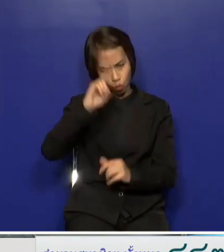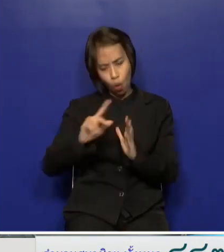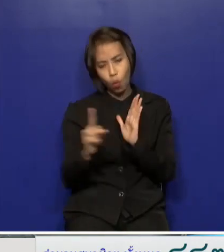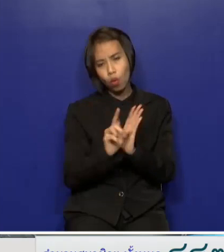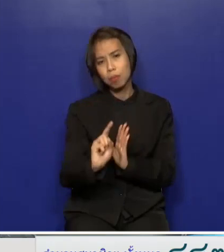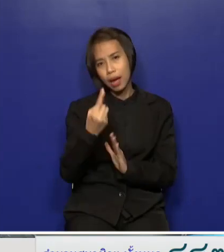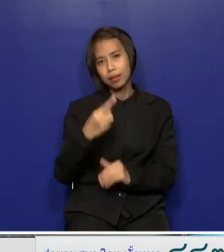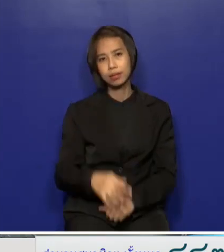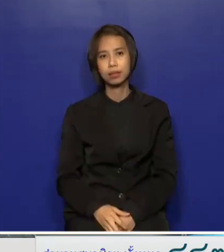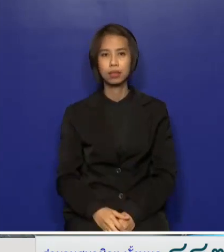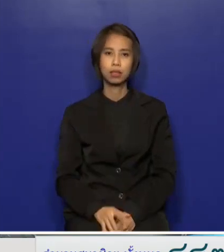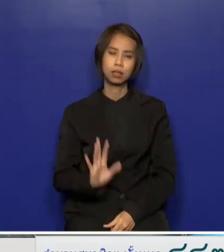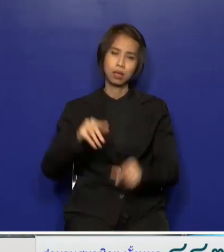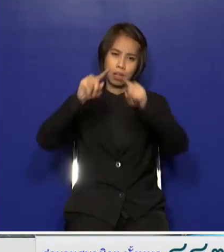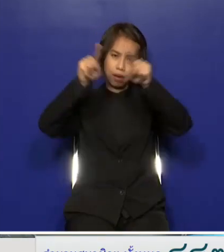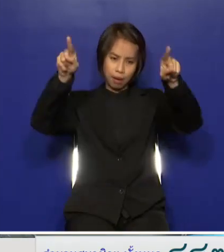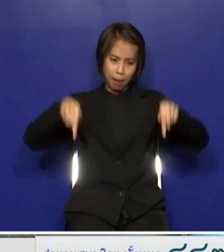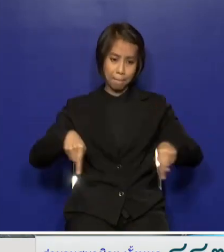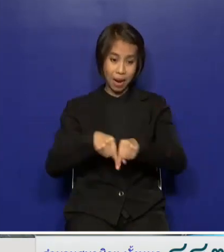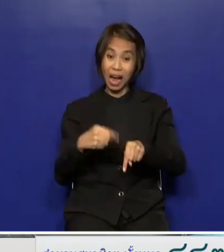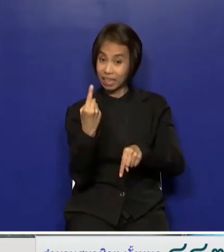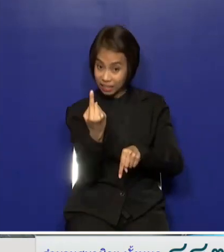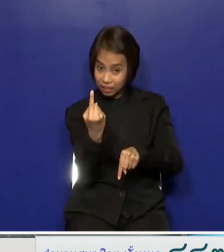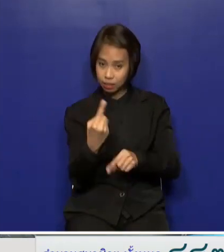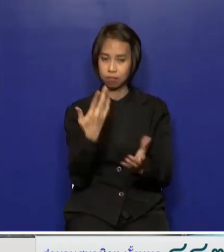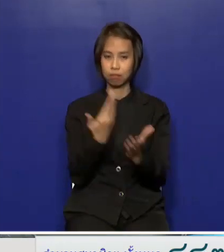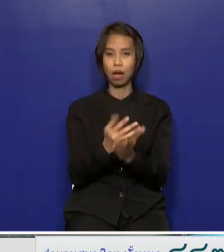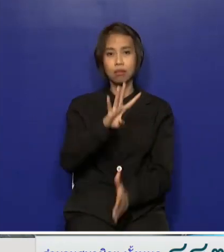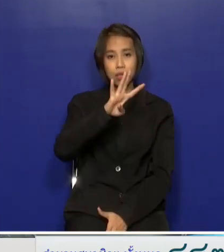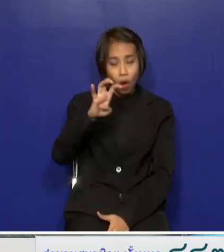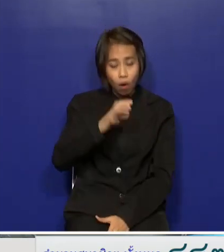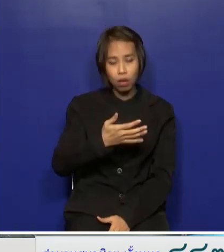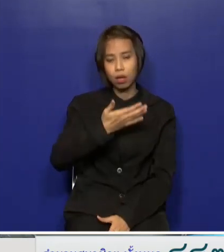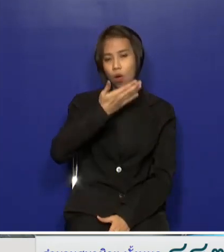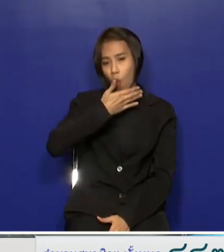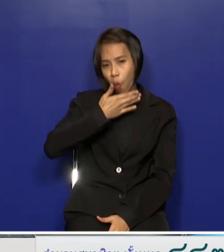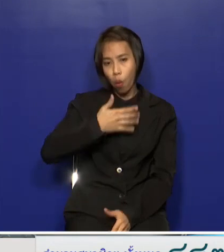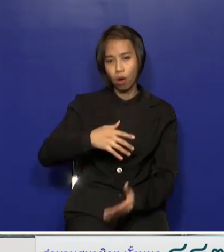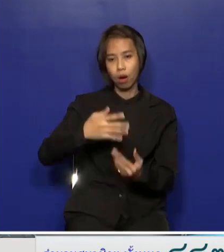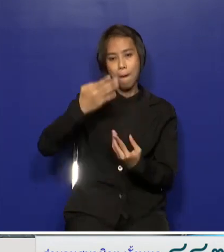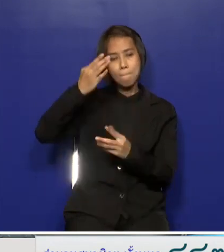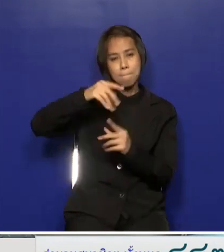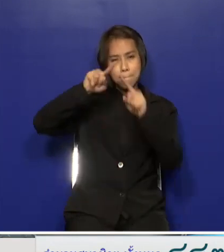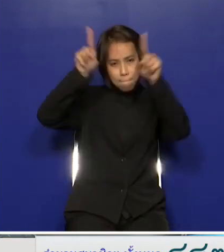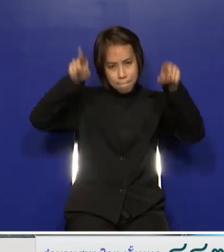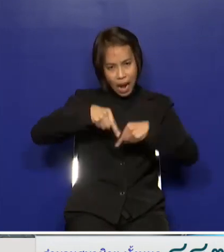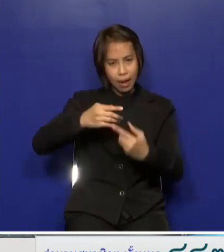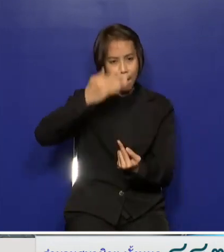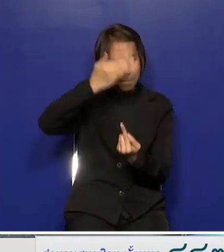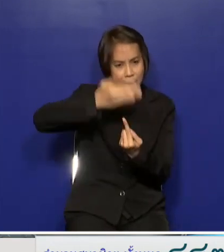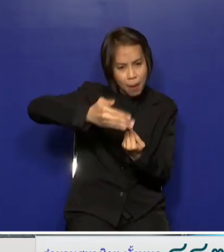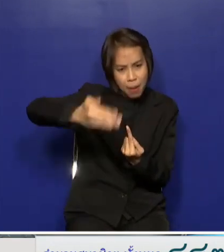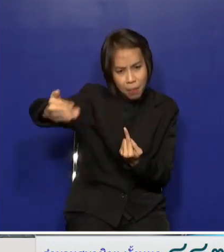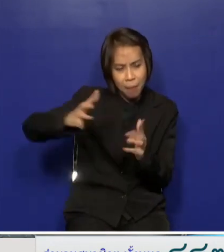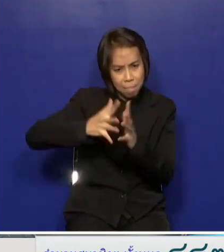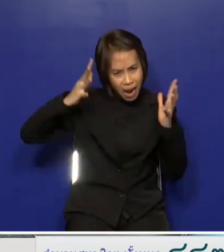ป้าย earnest λέรงทุประมาณ 400 บาท่คดว่าเป็หมื่นหมื่นป้ายเต็ไปหมดเลยแล้ถาม